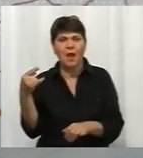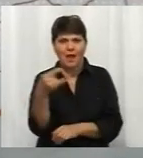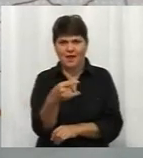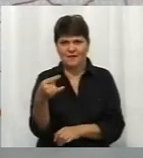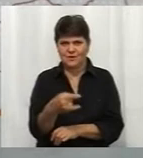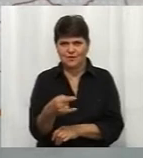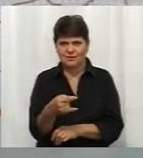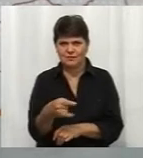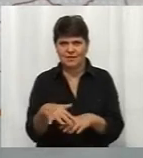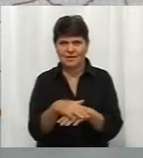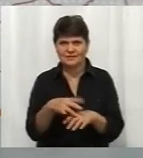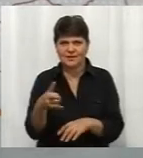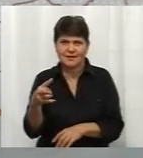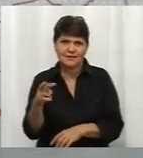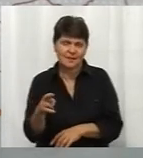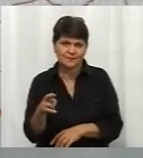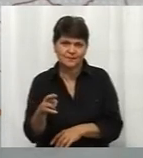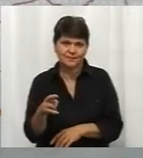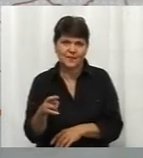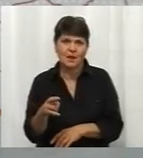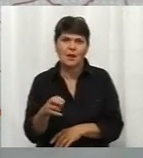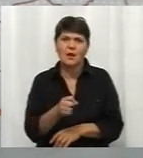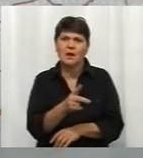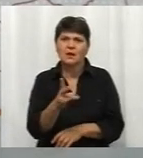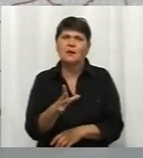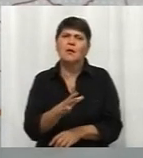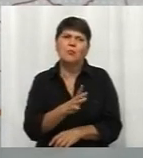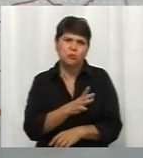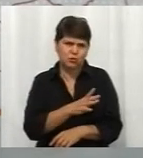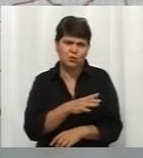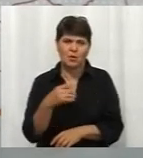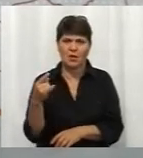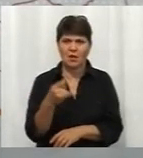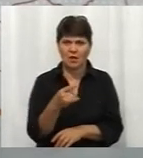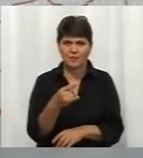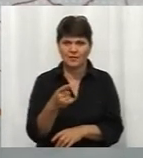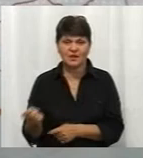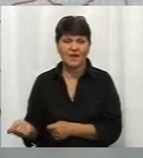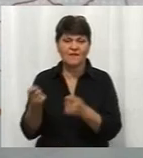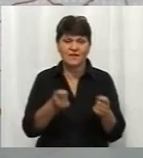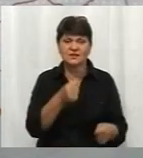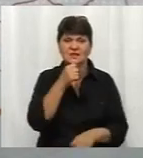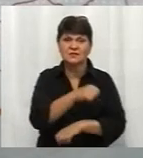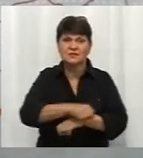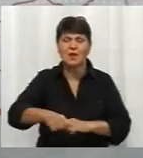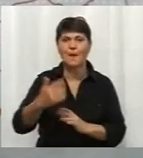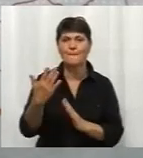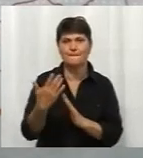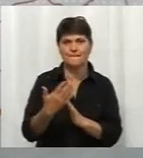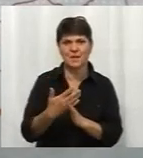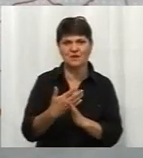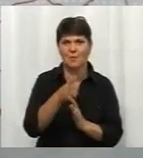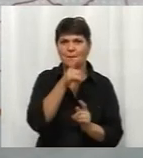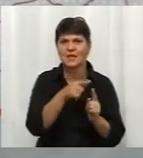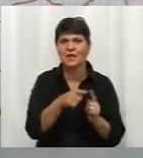автомобілізація населення. Тобто, значна кількість була, це автомобілі везені за кордону за пільговим